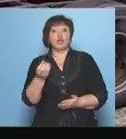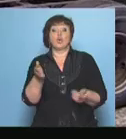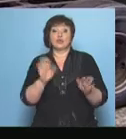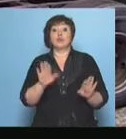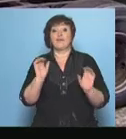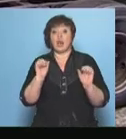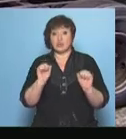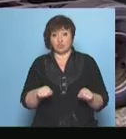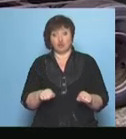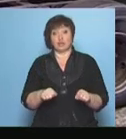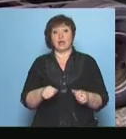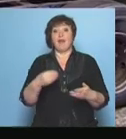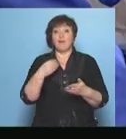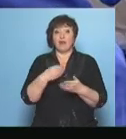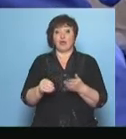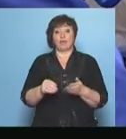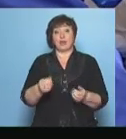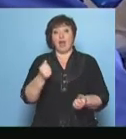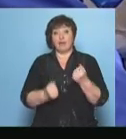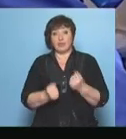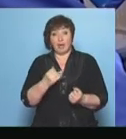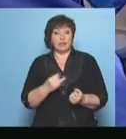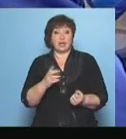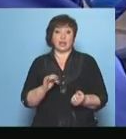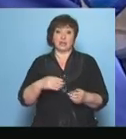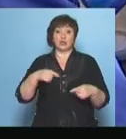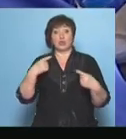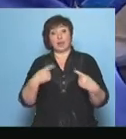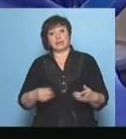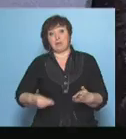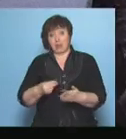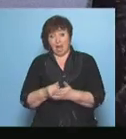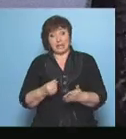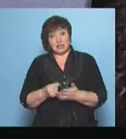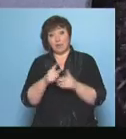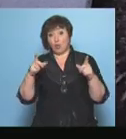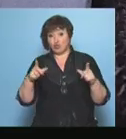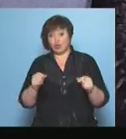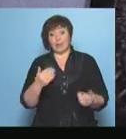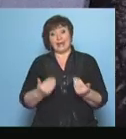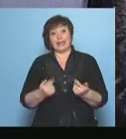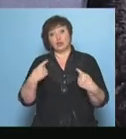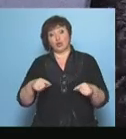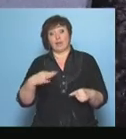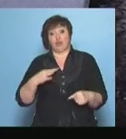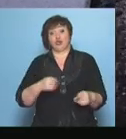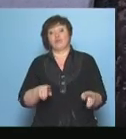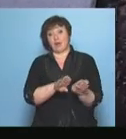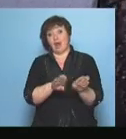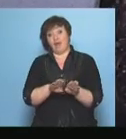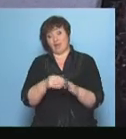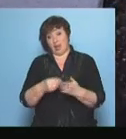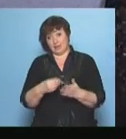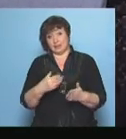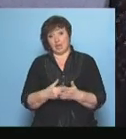шанс вернуть автомобиль. Для этого сплотиться по счетам нужно до аукциона или отдать другое имущество не меньше суммы задолженности.